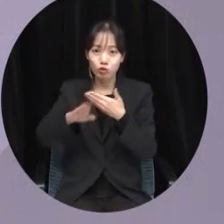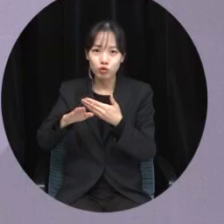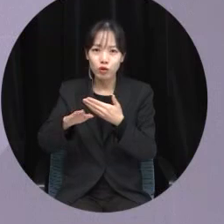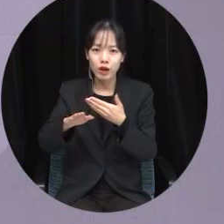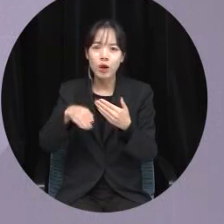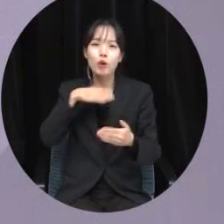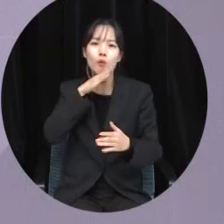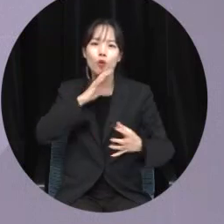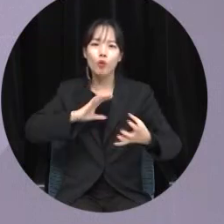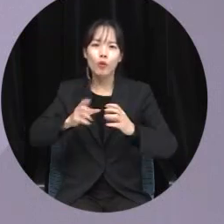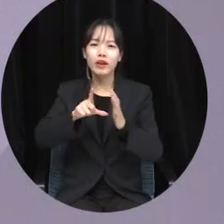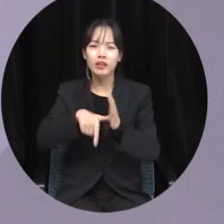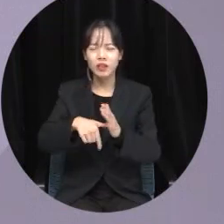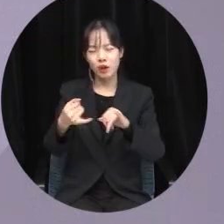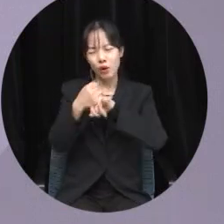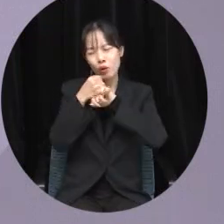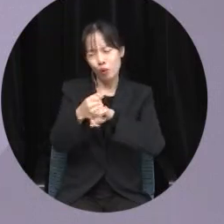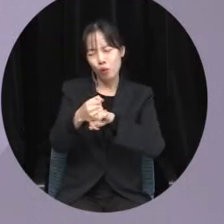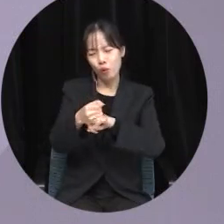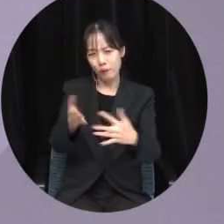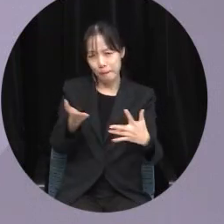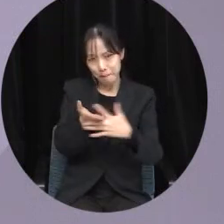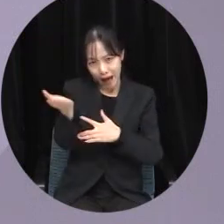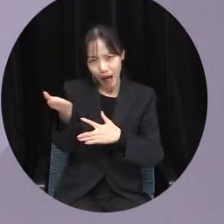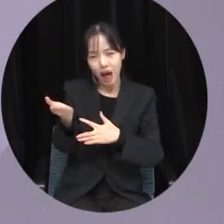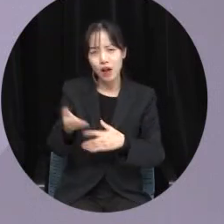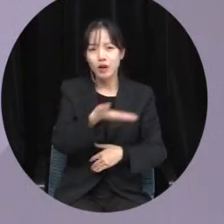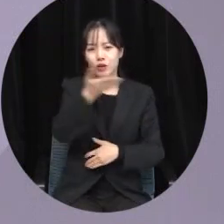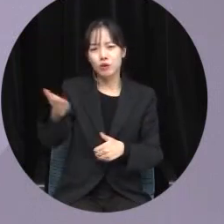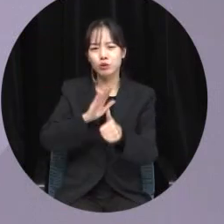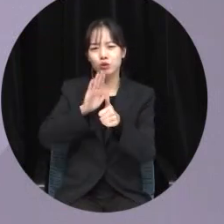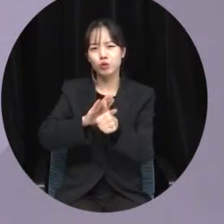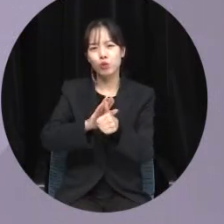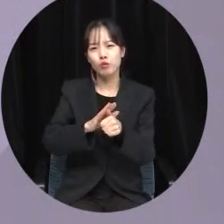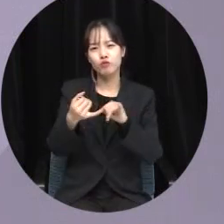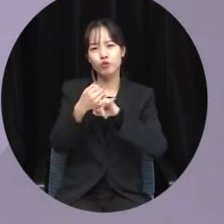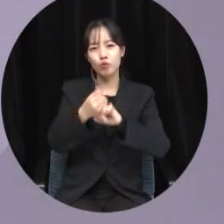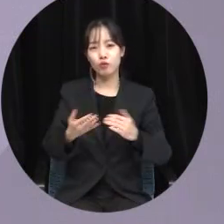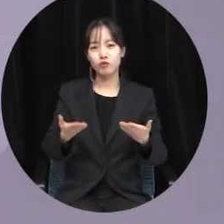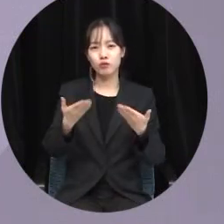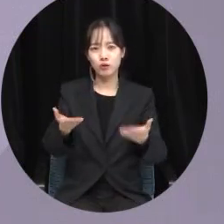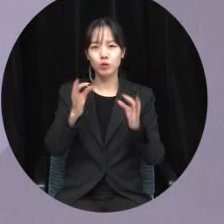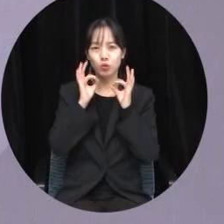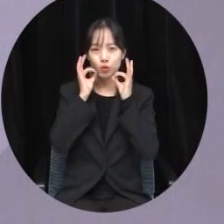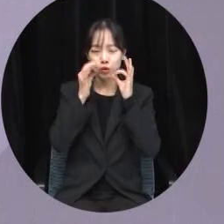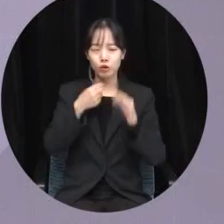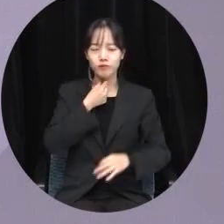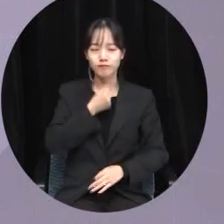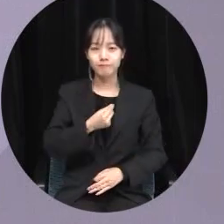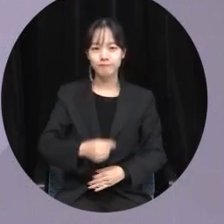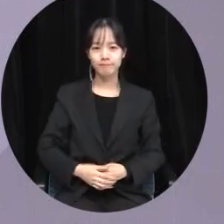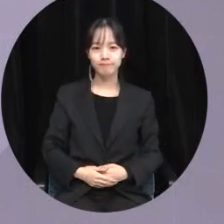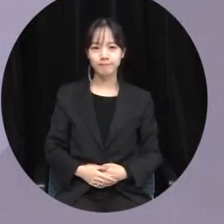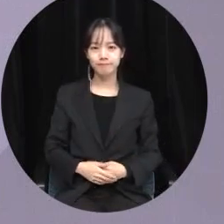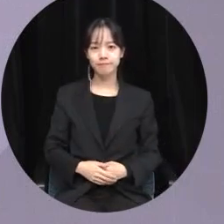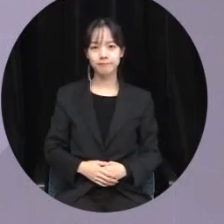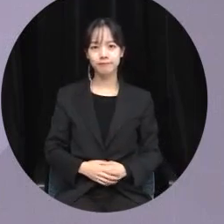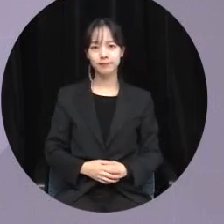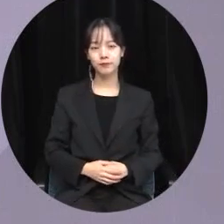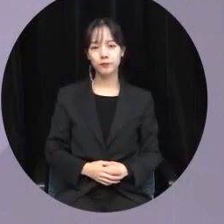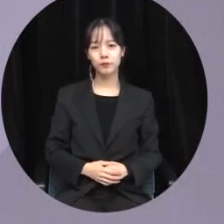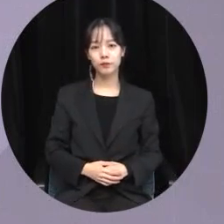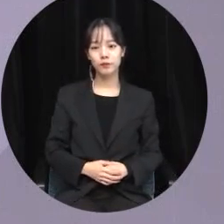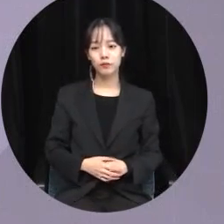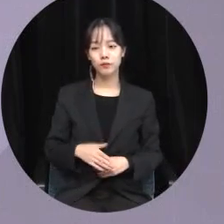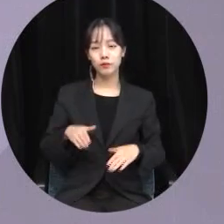통과시켜서 피해자들을 구제하는데 실효성 있도록 노력하겠다는 말씀을 드리겠고, 지금